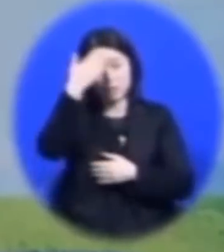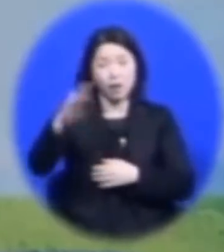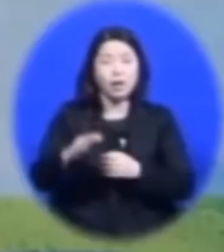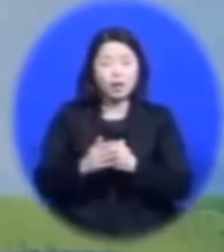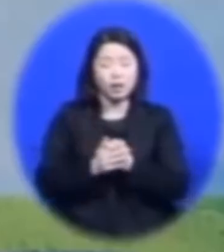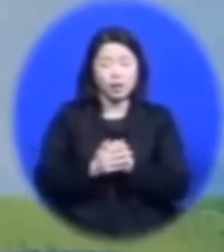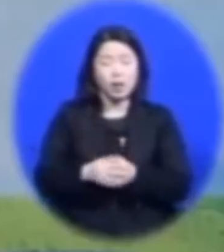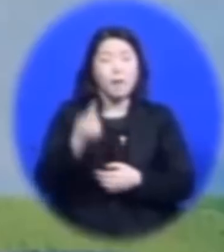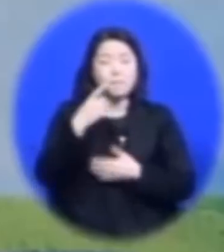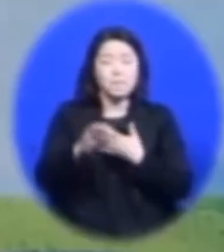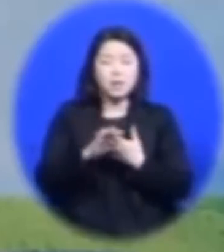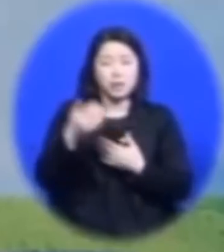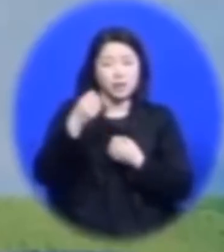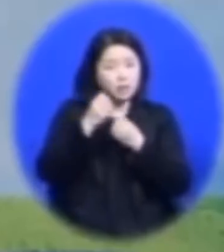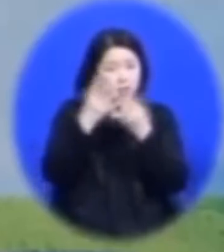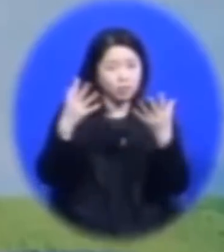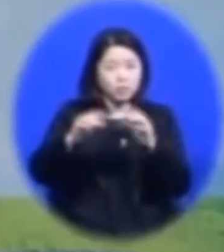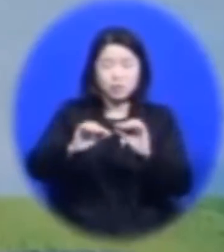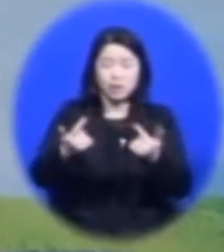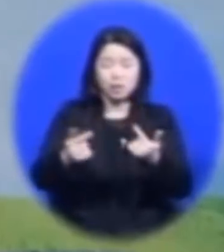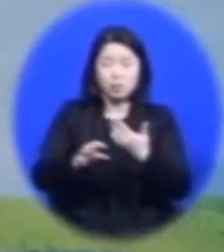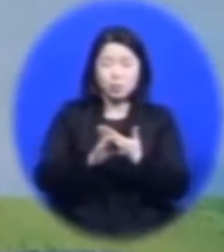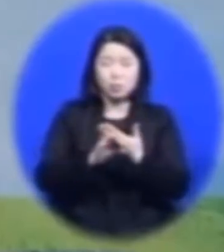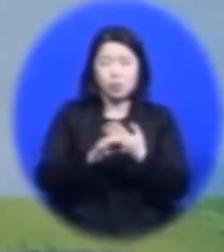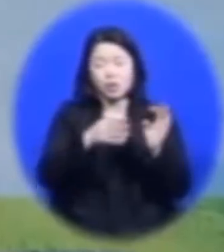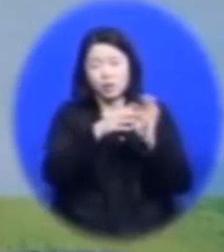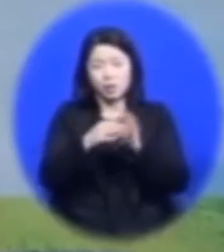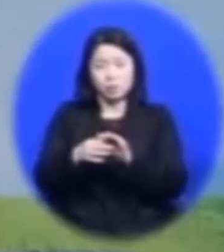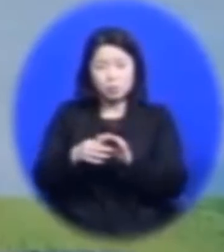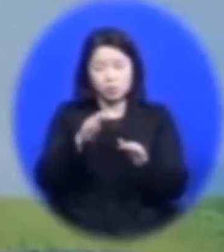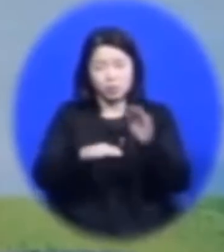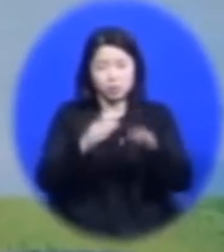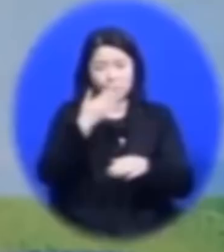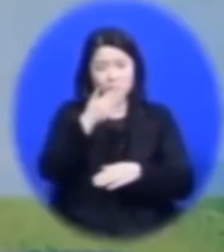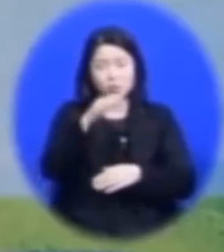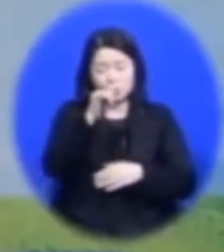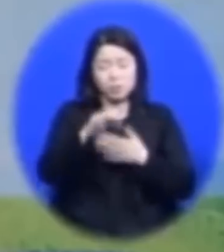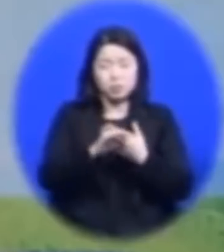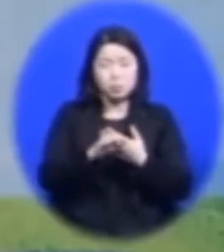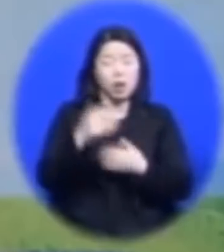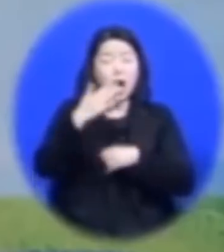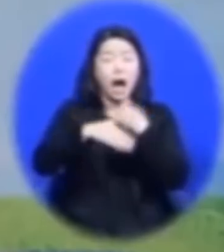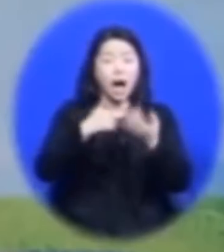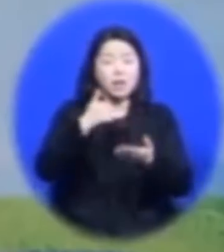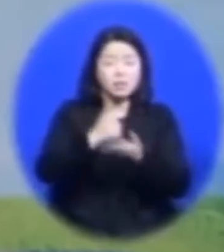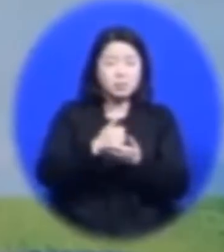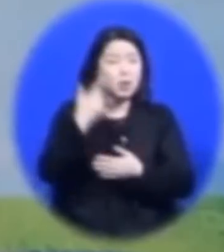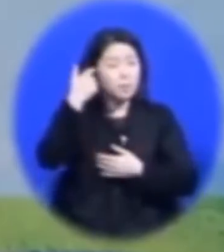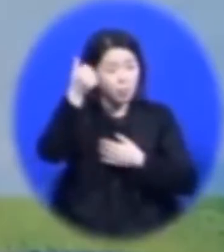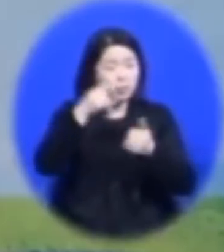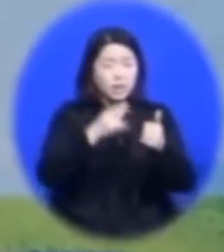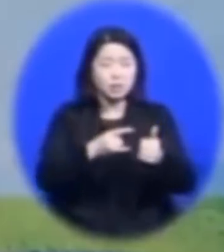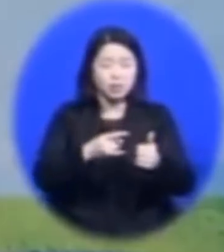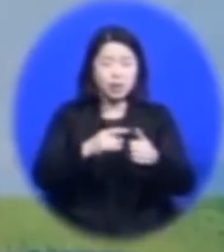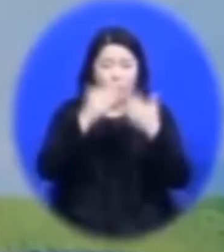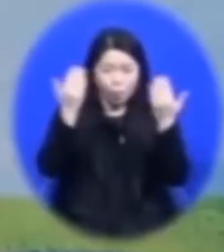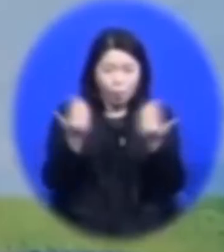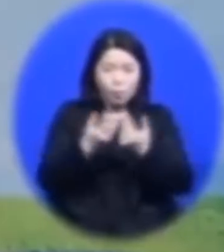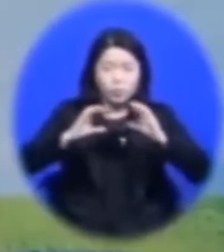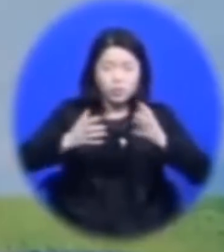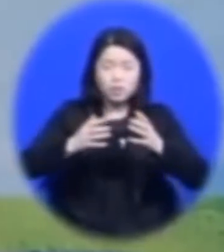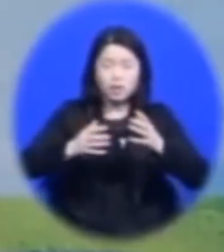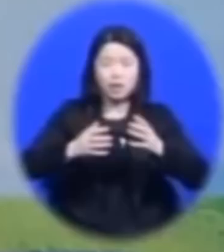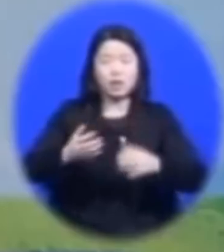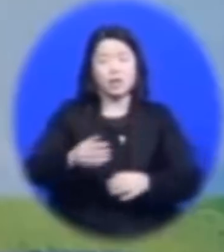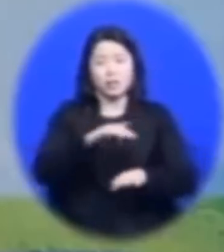안 터지고 목사님이 거의 계속 단 있을 수 있으면 하나님께서 목사님에게 다시 온 세상에 다니면서 복음 전 하라는 뜻인